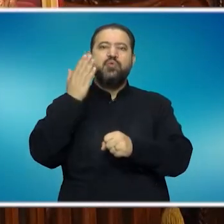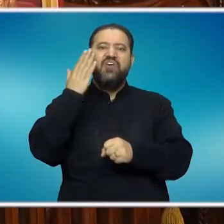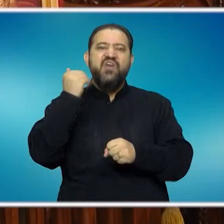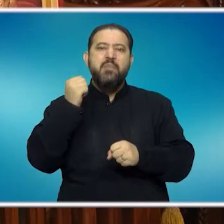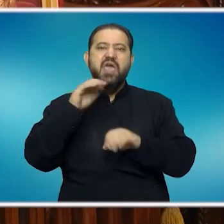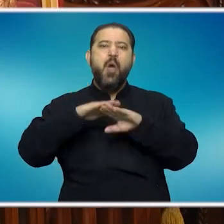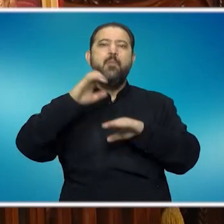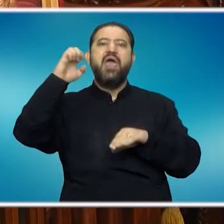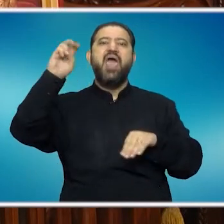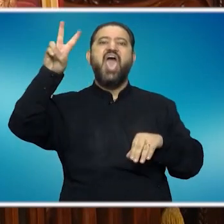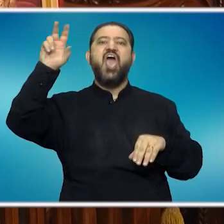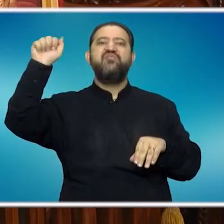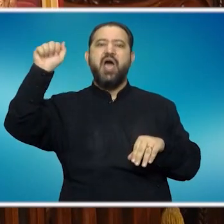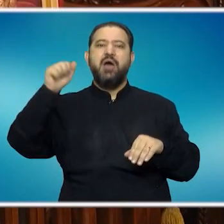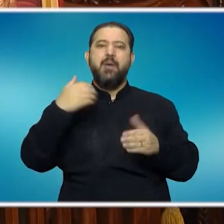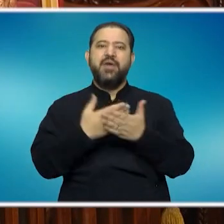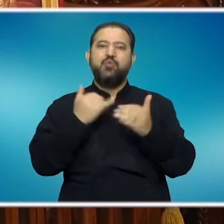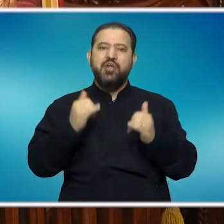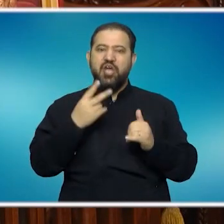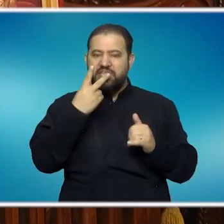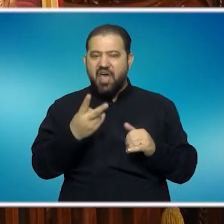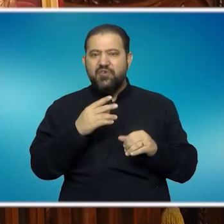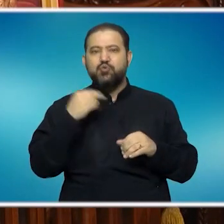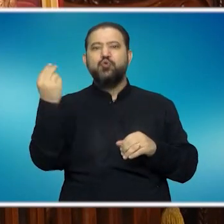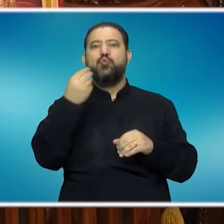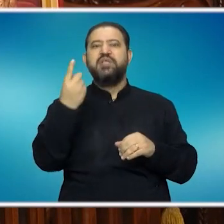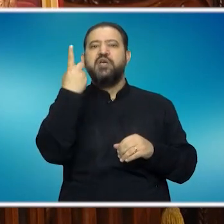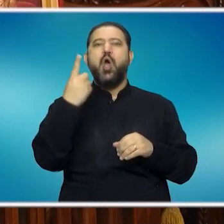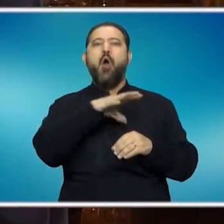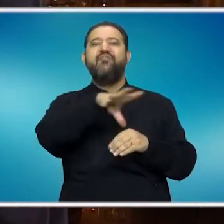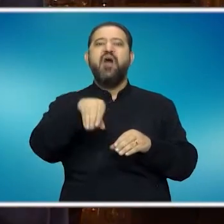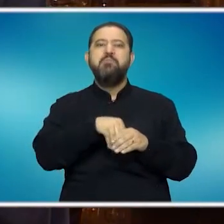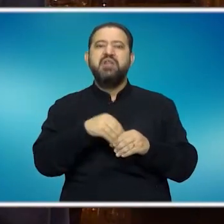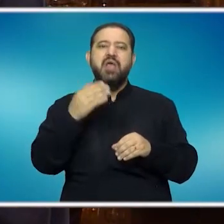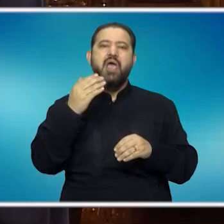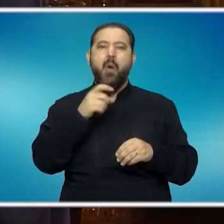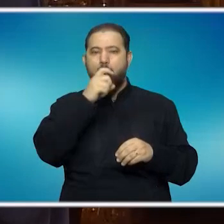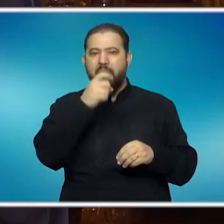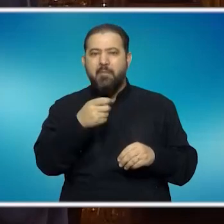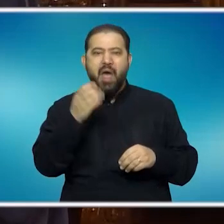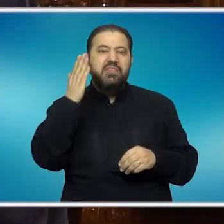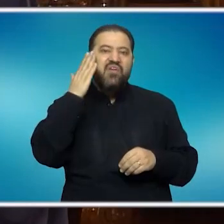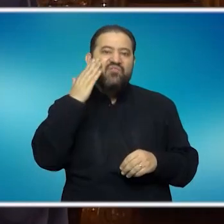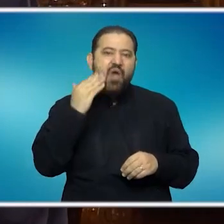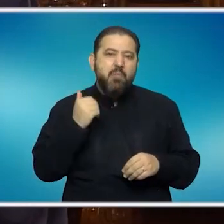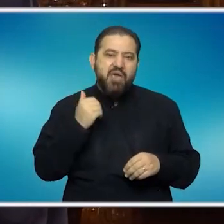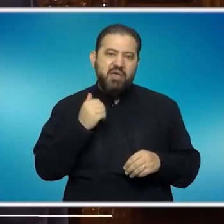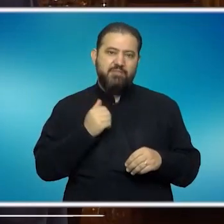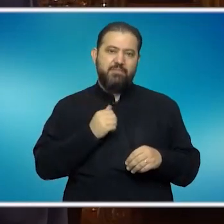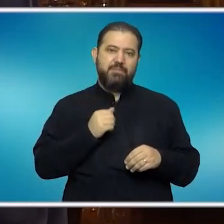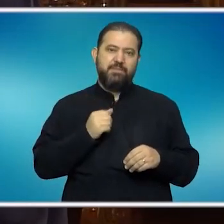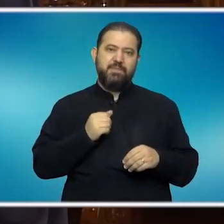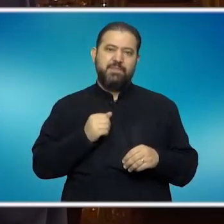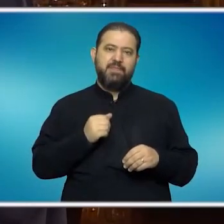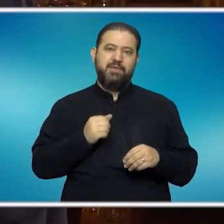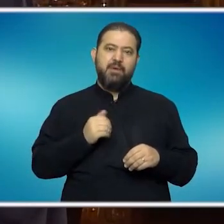ființei lui, pentru că Dumnezeu așa ne-a gândit, ne-a gândit sub forma familiei, mai ales că noi, într-un fel, ne-a dăruit Dumnezeu,